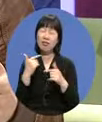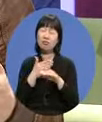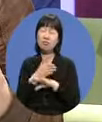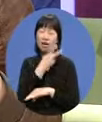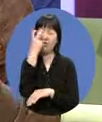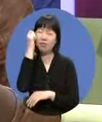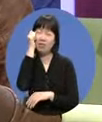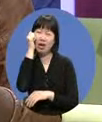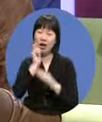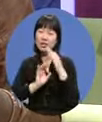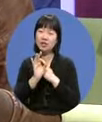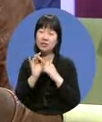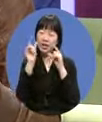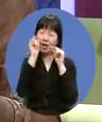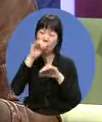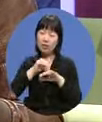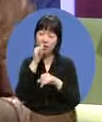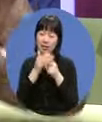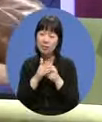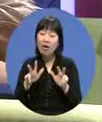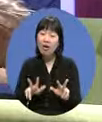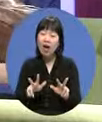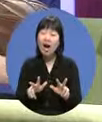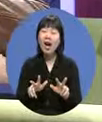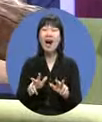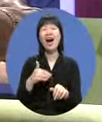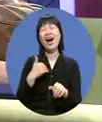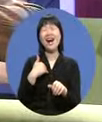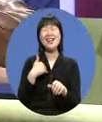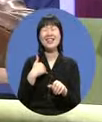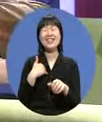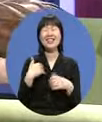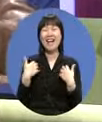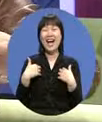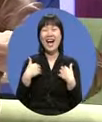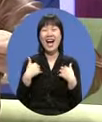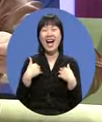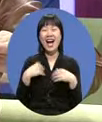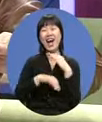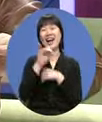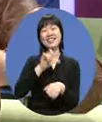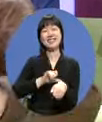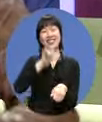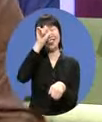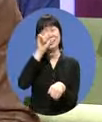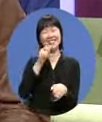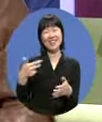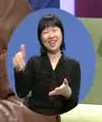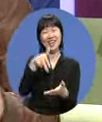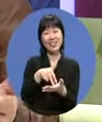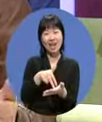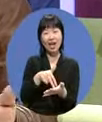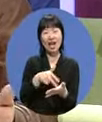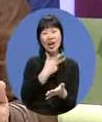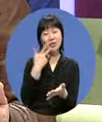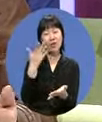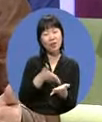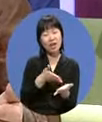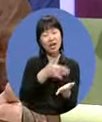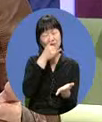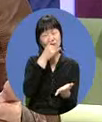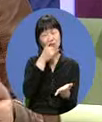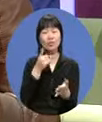내가 아침에 일어나는 훈련을 해가지고 내가 요새는 I get up at 5. 아니면은 또 이런 사람도